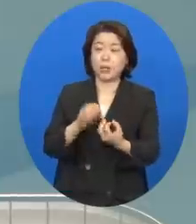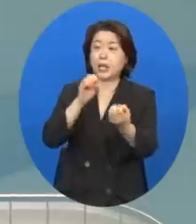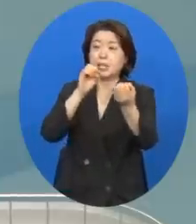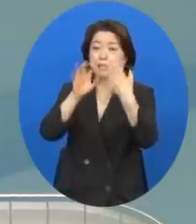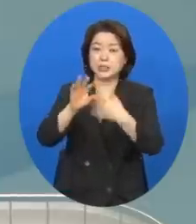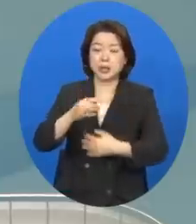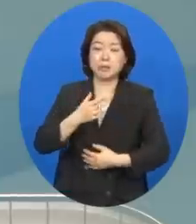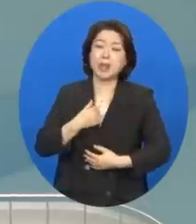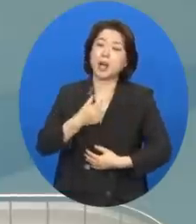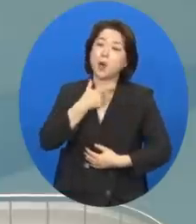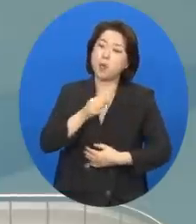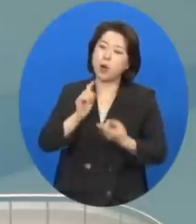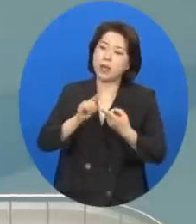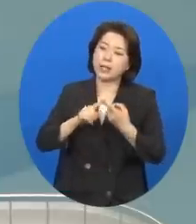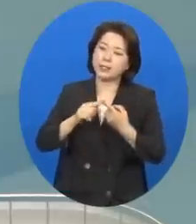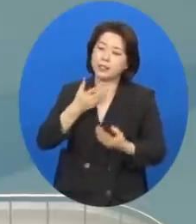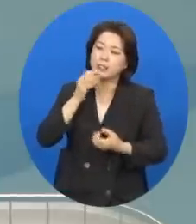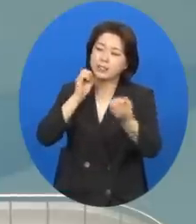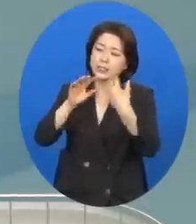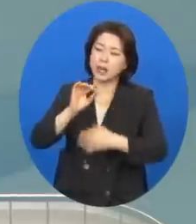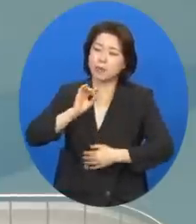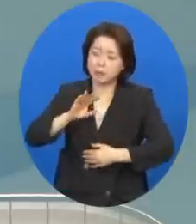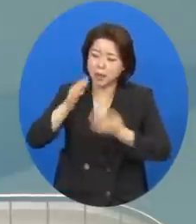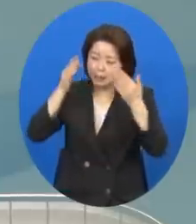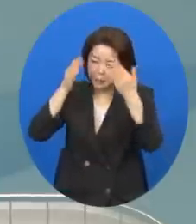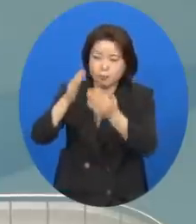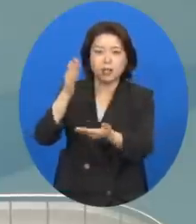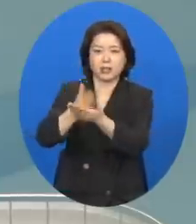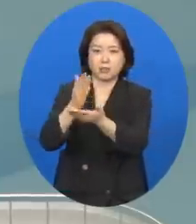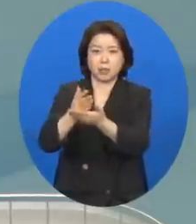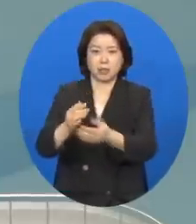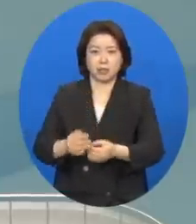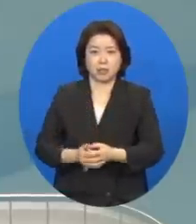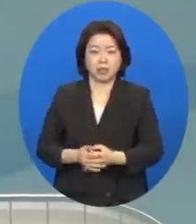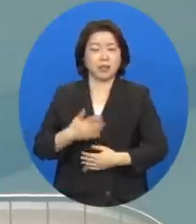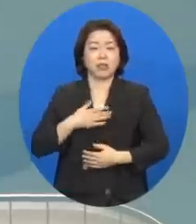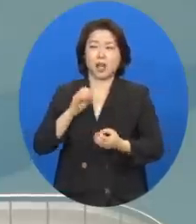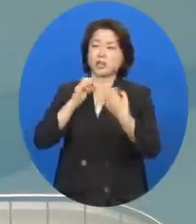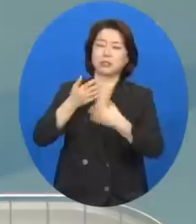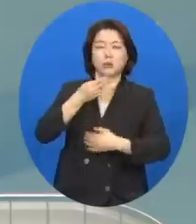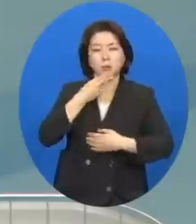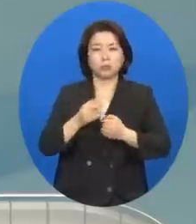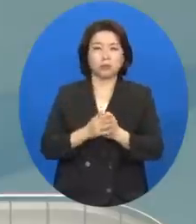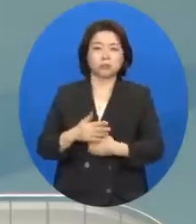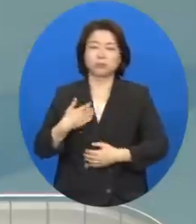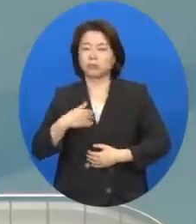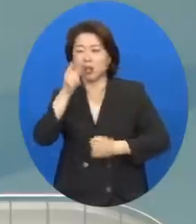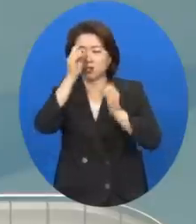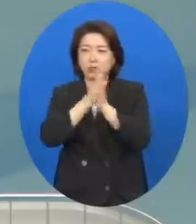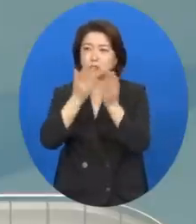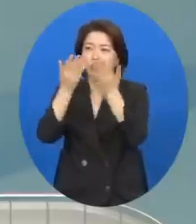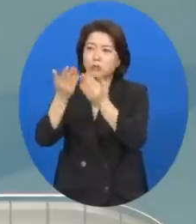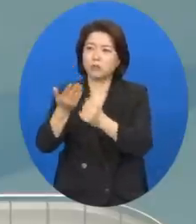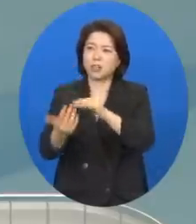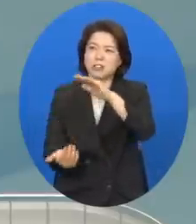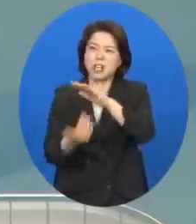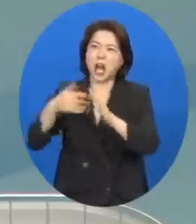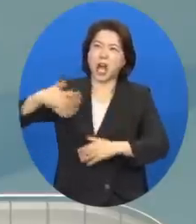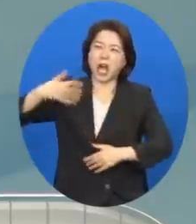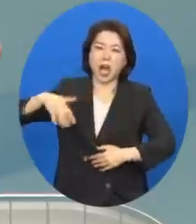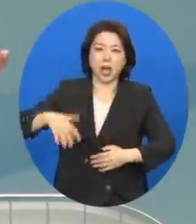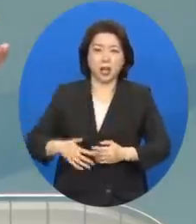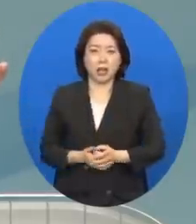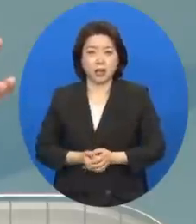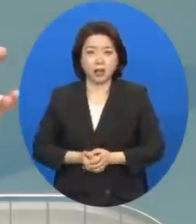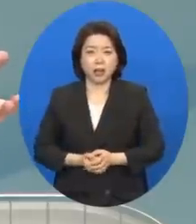응답에다가만 초점을 두면 안 돼요. 나는 응답받은 게 없어. 나는 기도해도 아직도 이루어지지 않아.